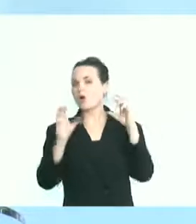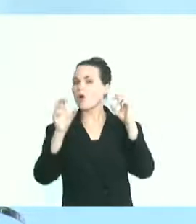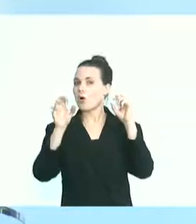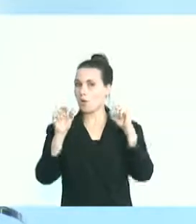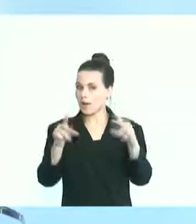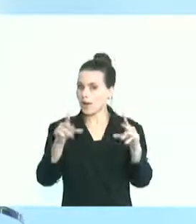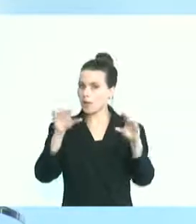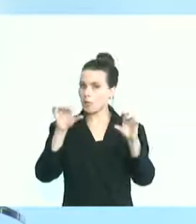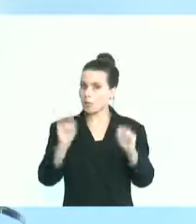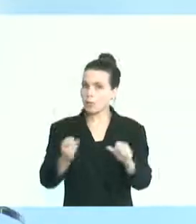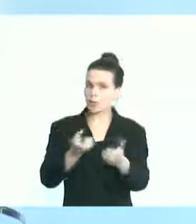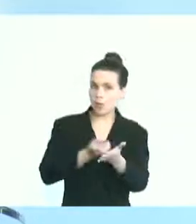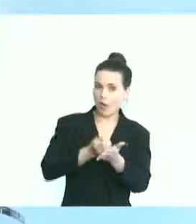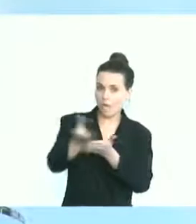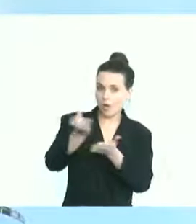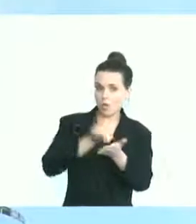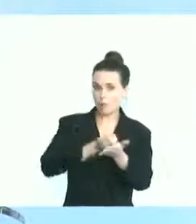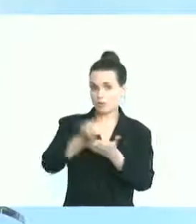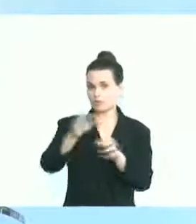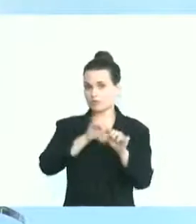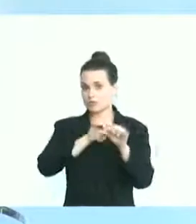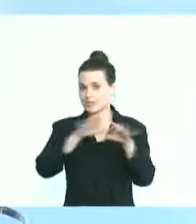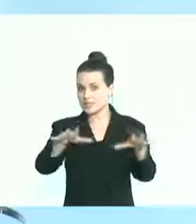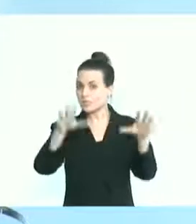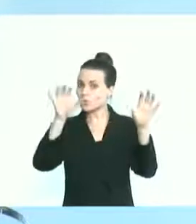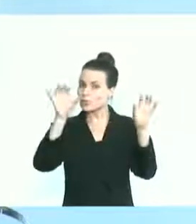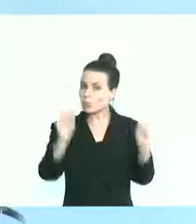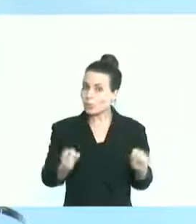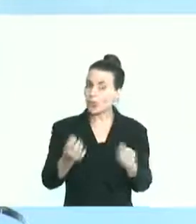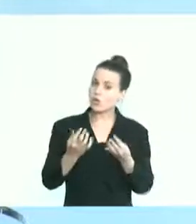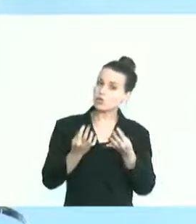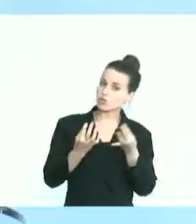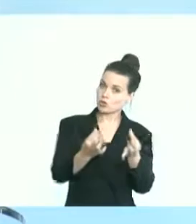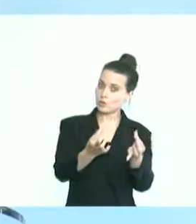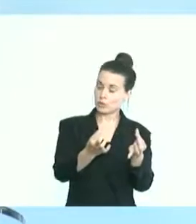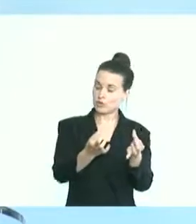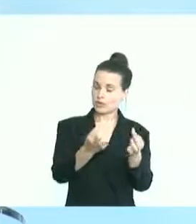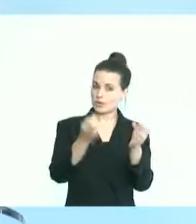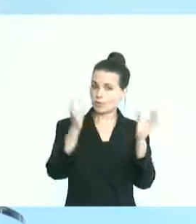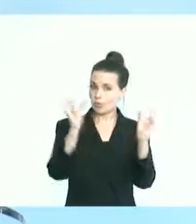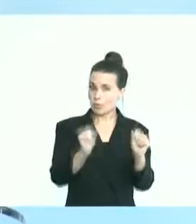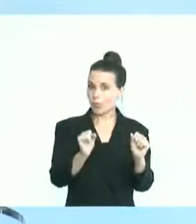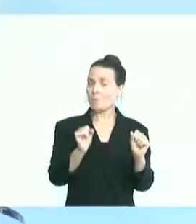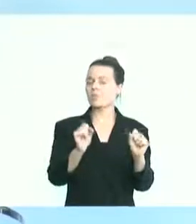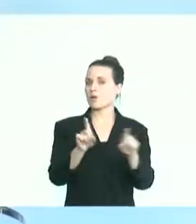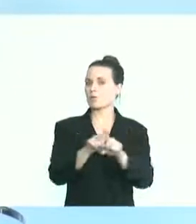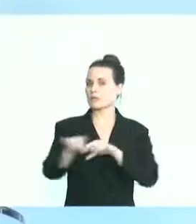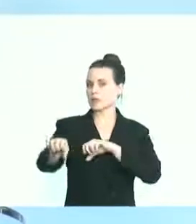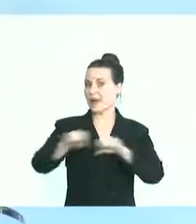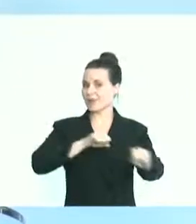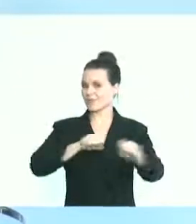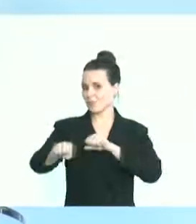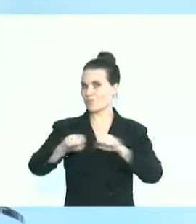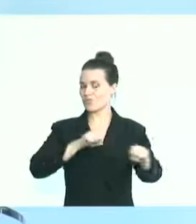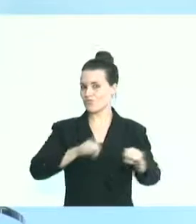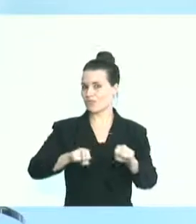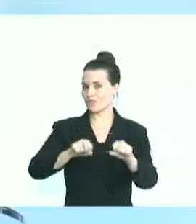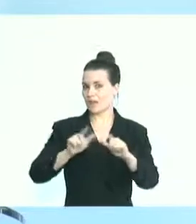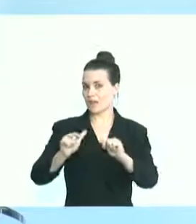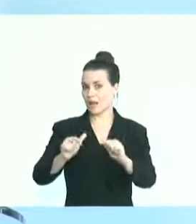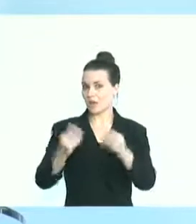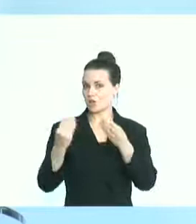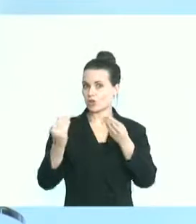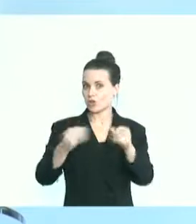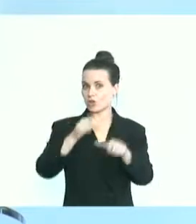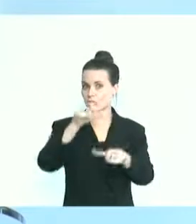un mouvement qui va prendre la forme d'information, de sensibilisation et aussi d'action, va permettre à beaucoup plus de monde